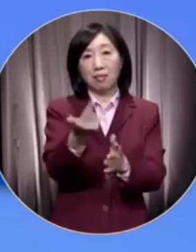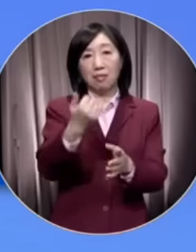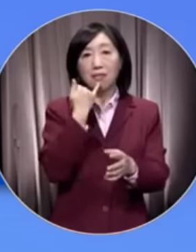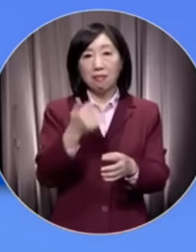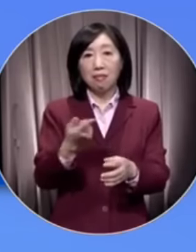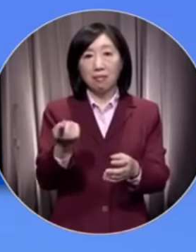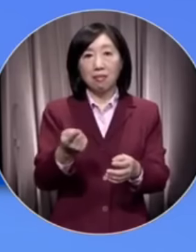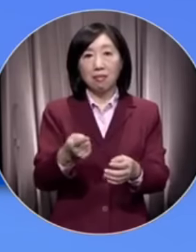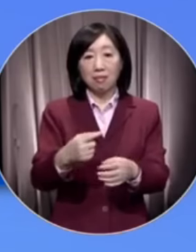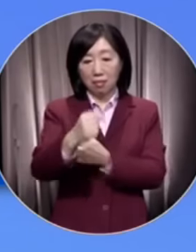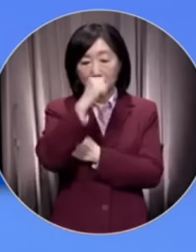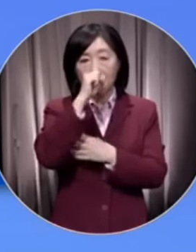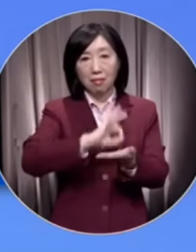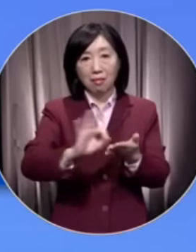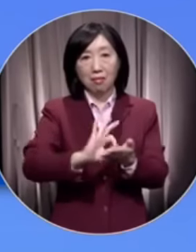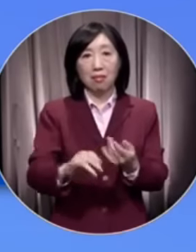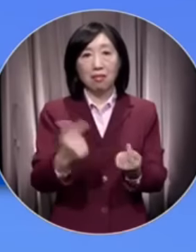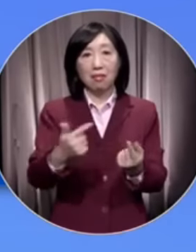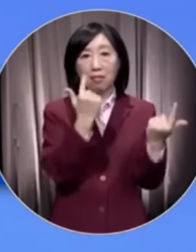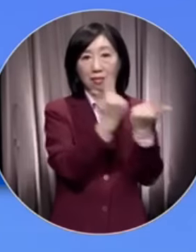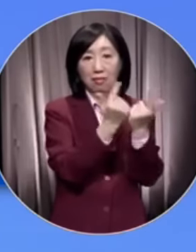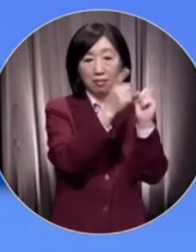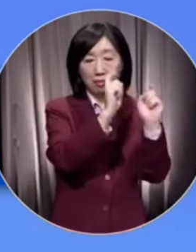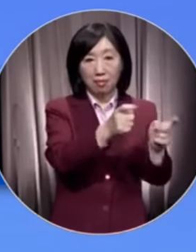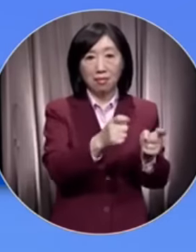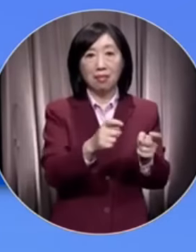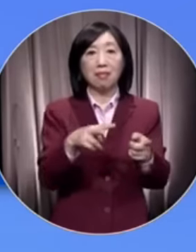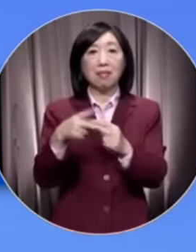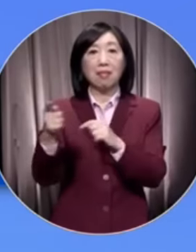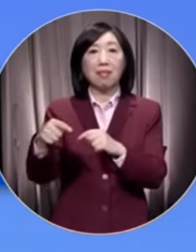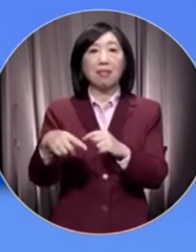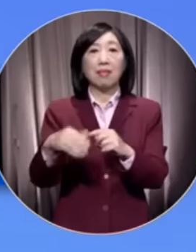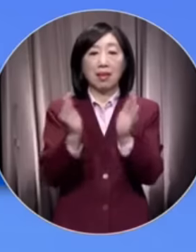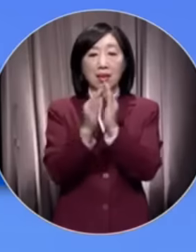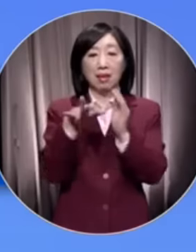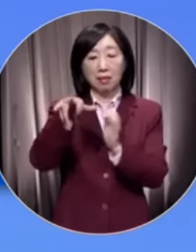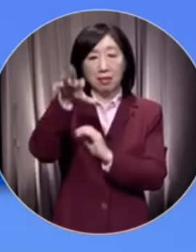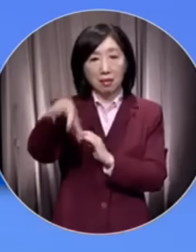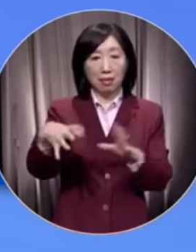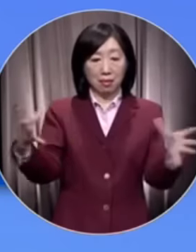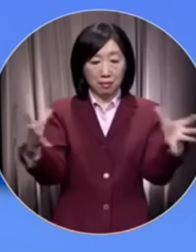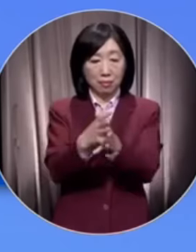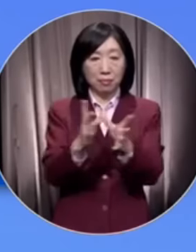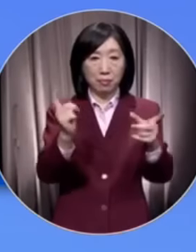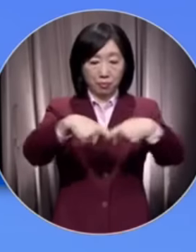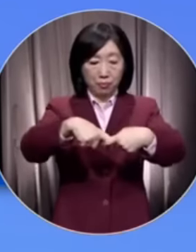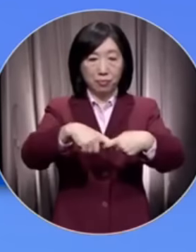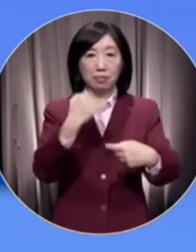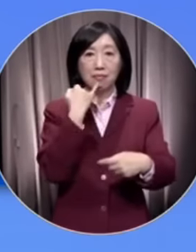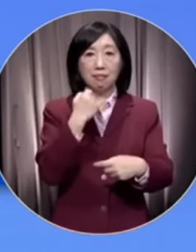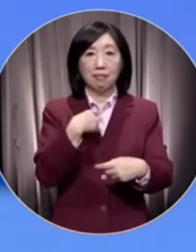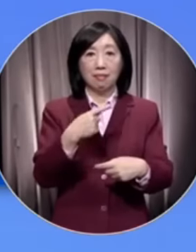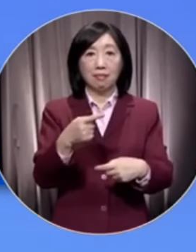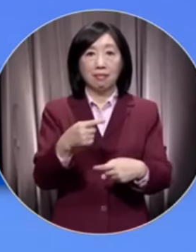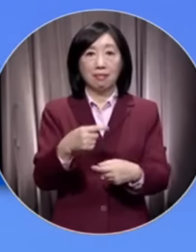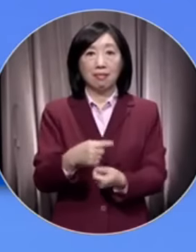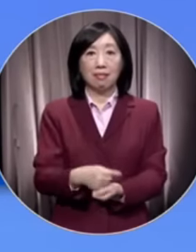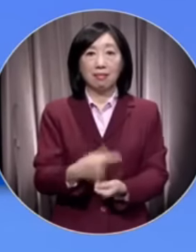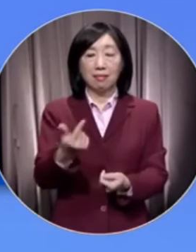北港和基隆港结合桃园机场，成立北部自由贸易区，着重发展云丹的这